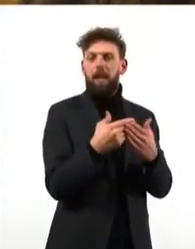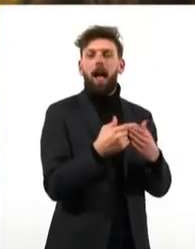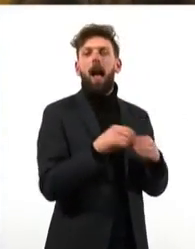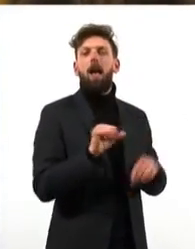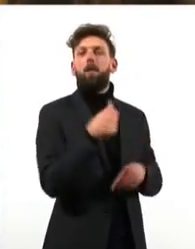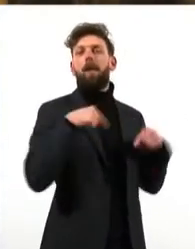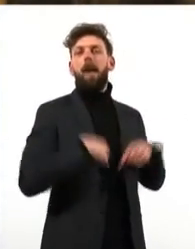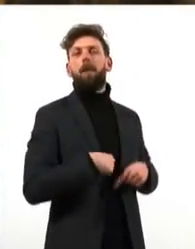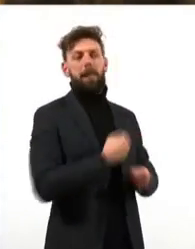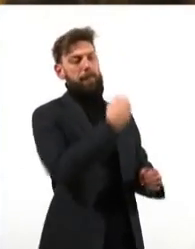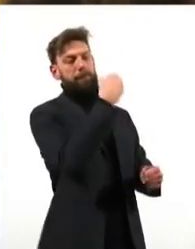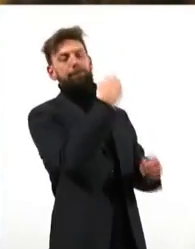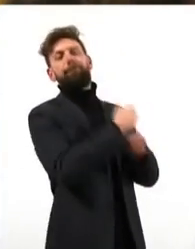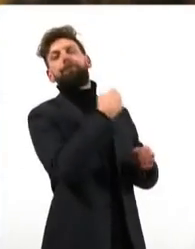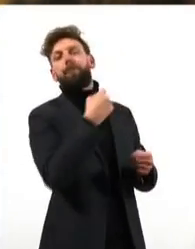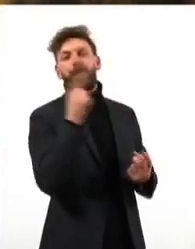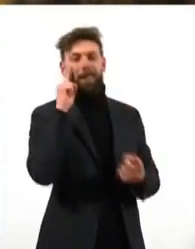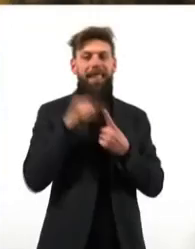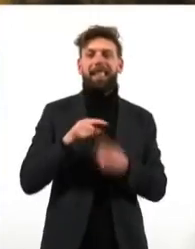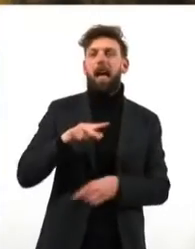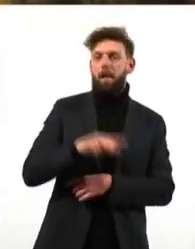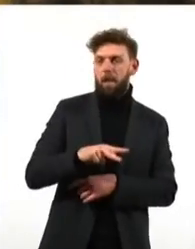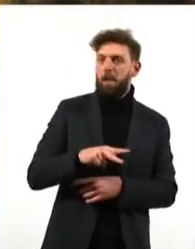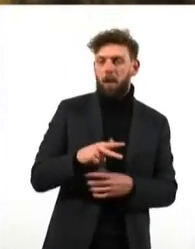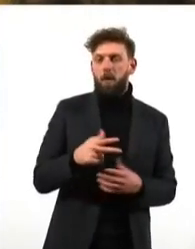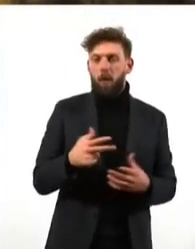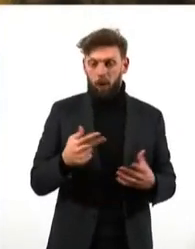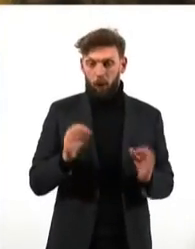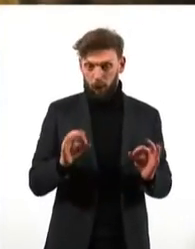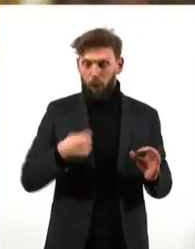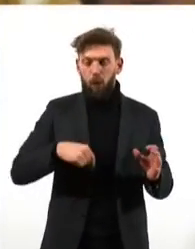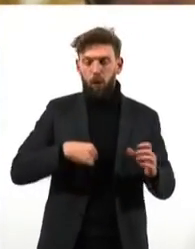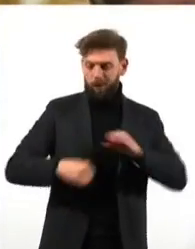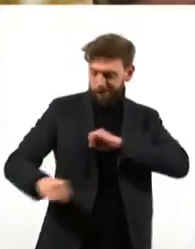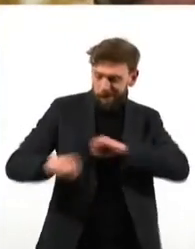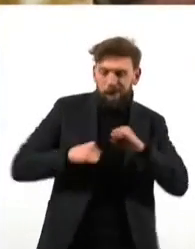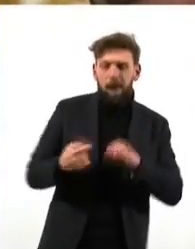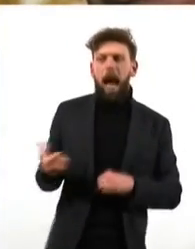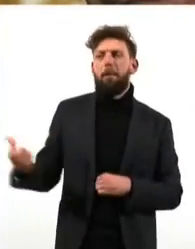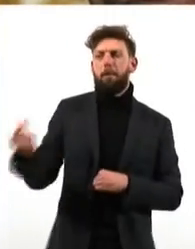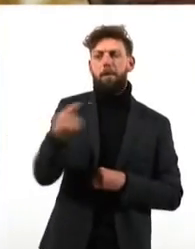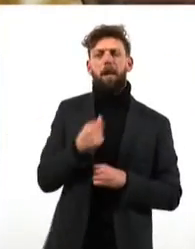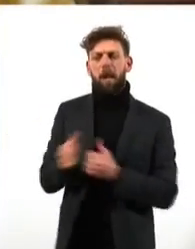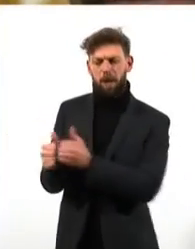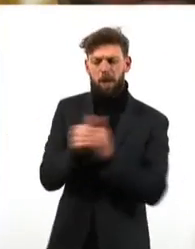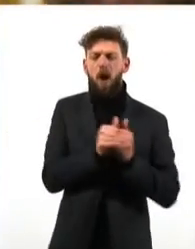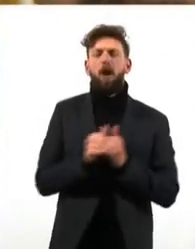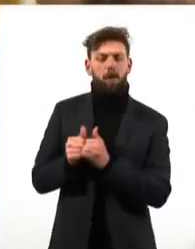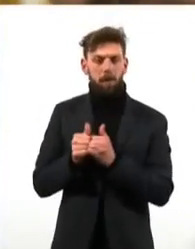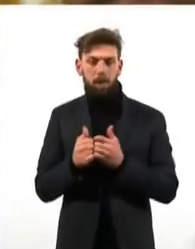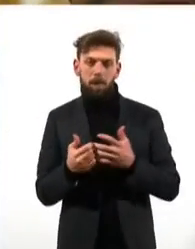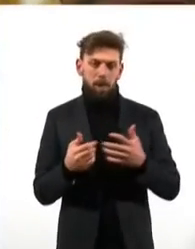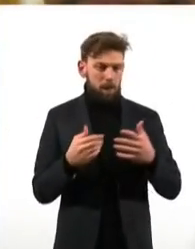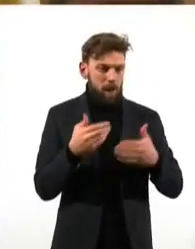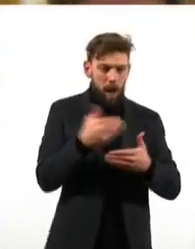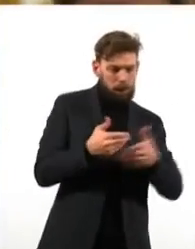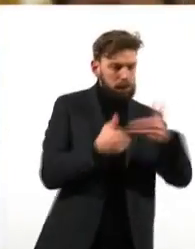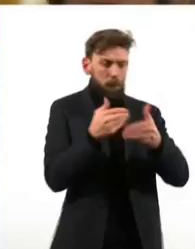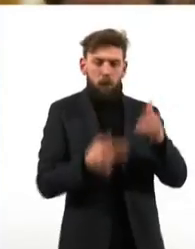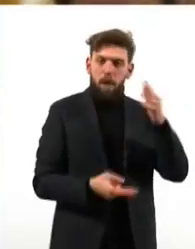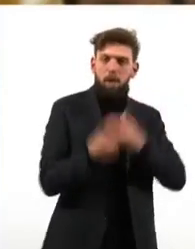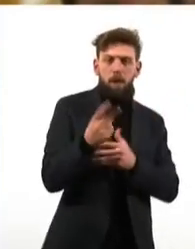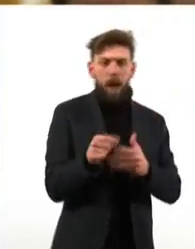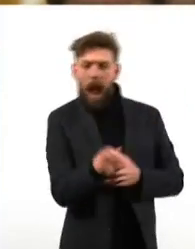nous a donné sur le logement. Et on travaille beaucoup avec différents partenaires à réfléchir comment on fait pour produire plus là où on en a le plus